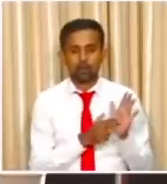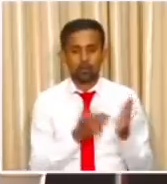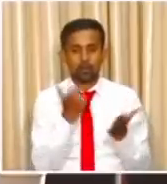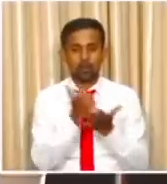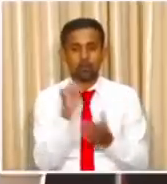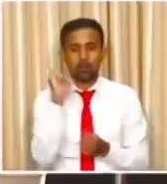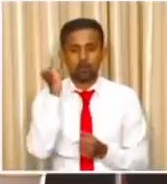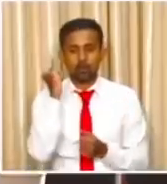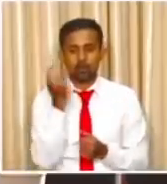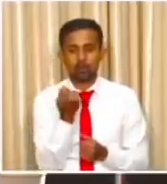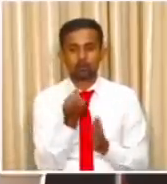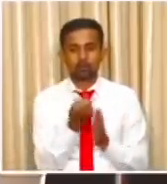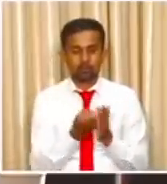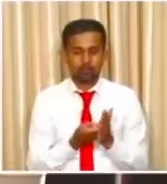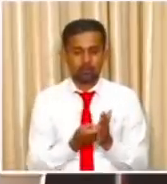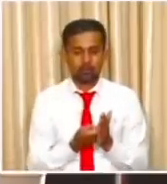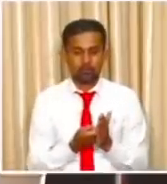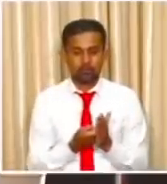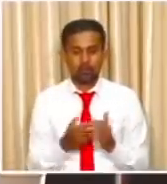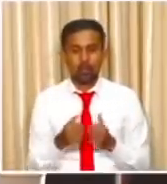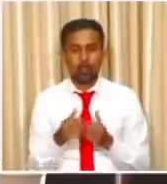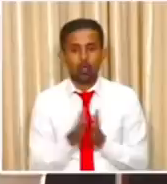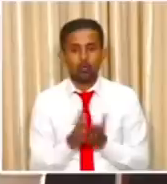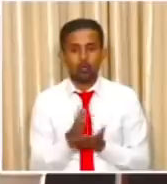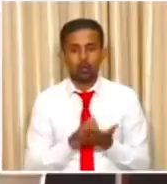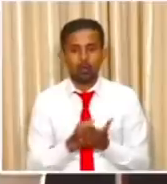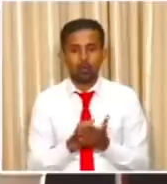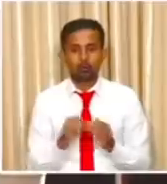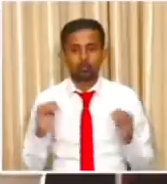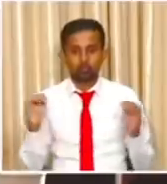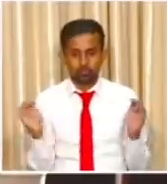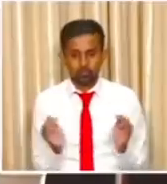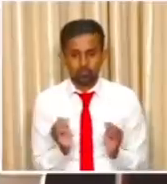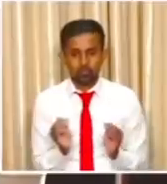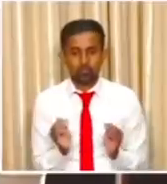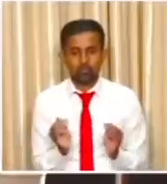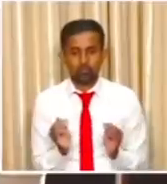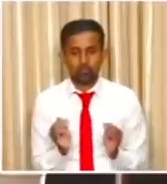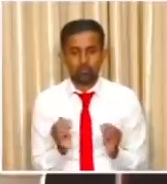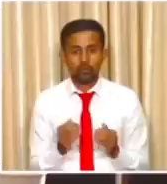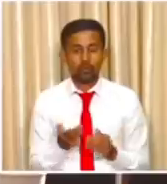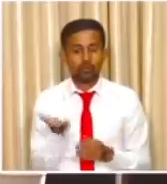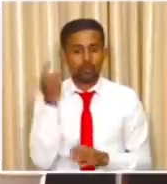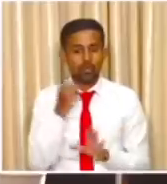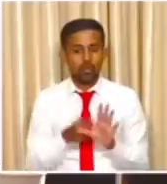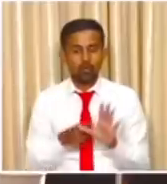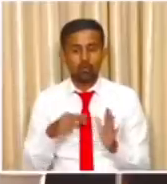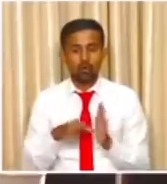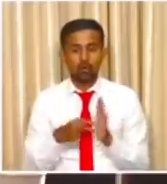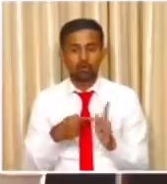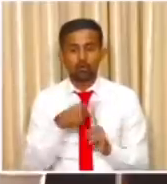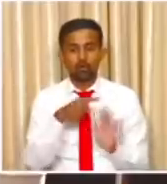බැංකුවේ අධිපතිවරයාගේ ආර්ථික ප්‍රතිපත්තිය මුළු මනින්ම ආර්ථිකයේ එකලෙවීම. ඒ නිසා තමයි ගිය අවුරුද්දේ අපේ ආර්ථික වර්ධන